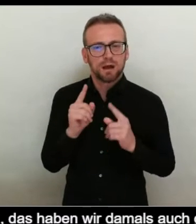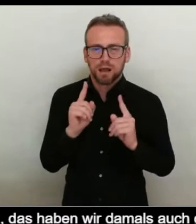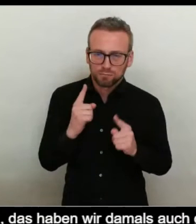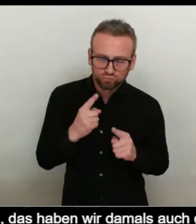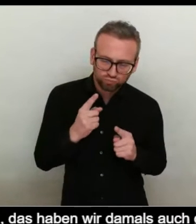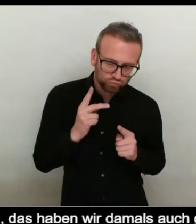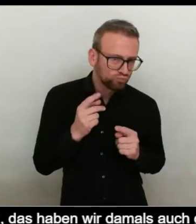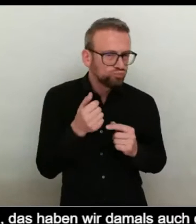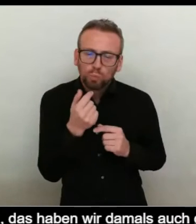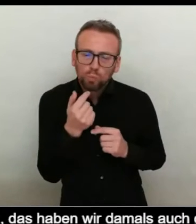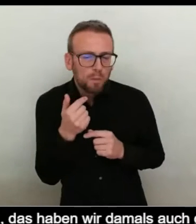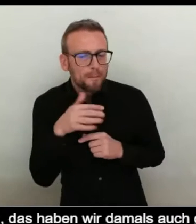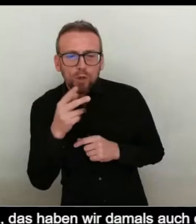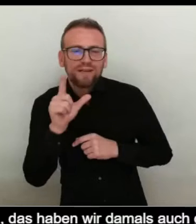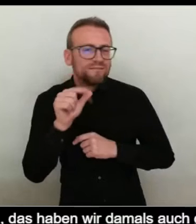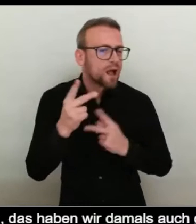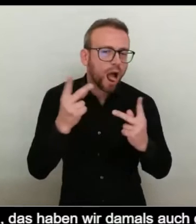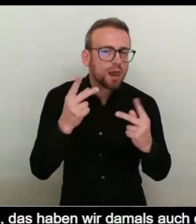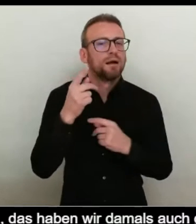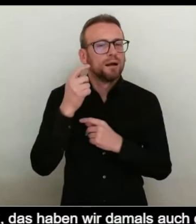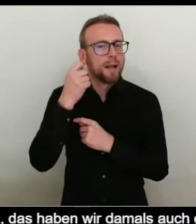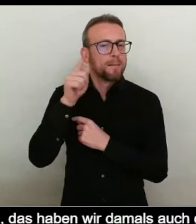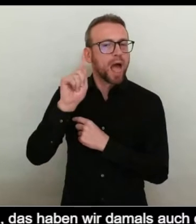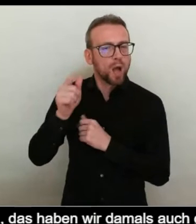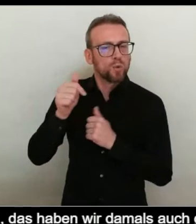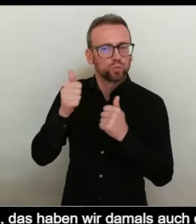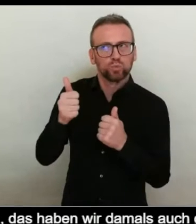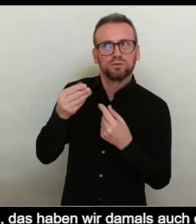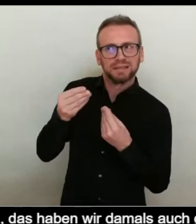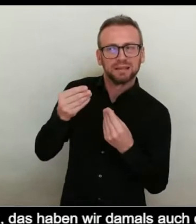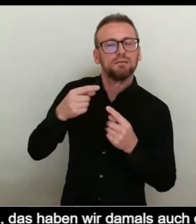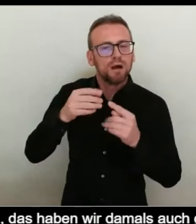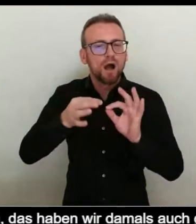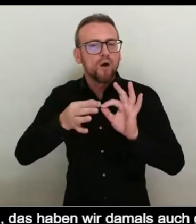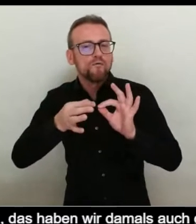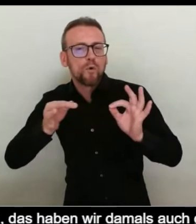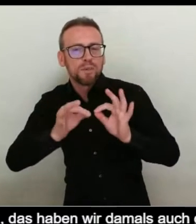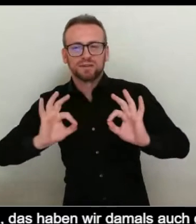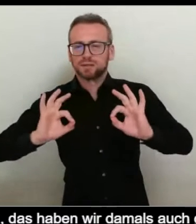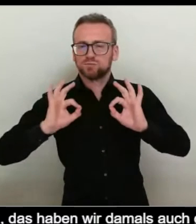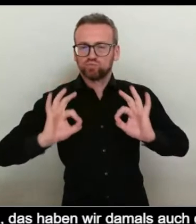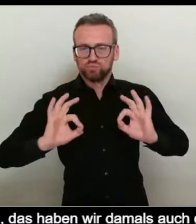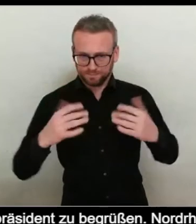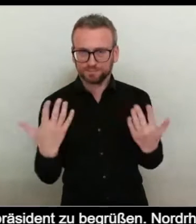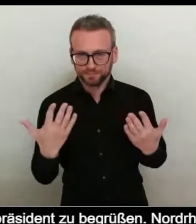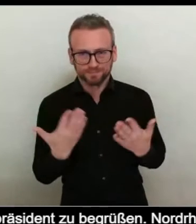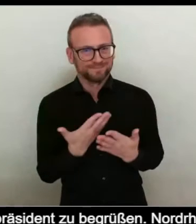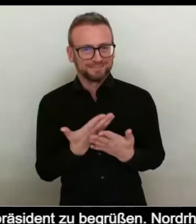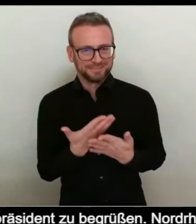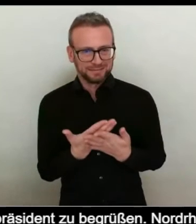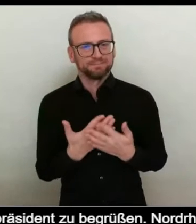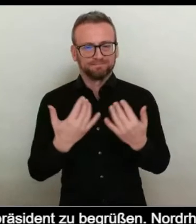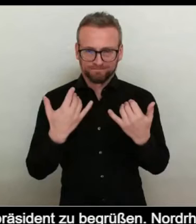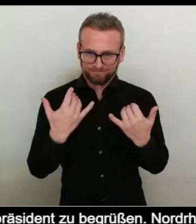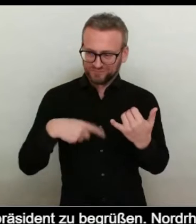Gegenbesuch machen. Wir waren ja einmal, Kabinett von Nordrhein-Westfalen war bei uns vor zwei Jahren. Es war dann Corona-Bringen alles schwierig vor über zwei Jahren.